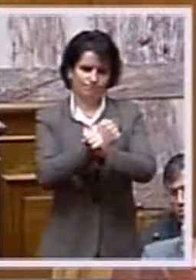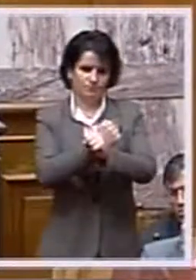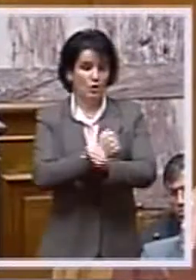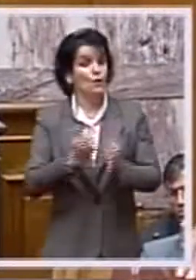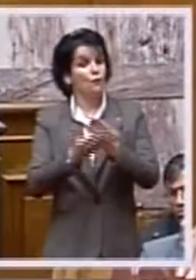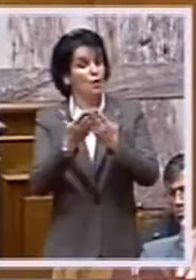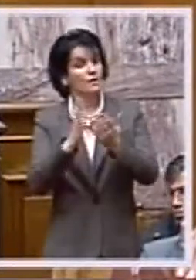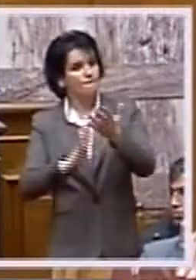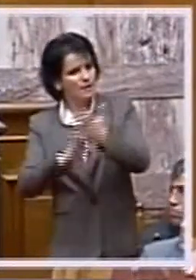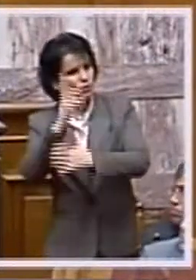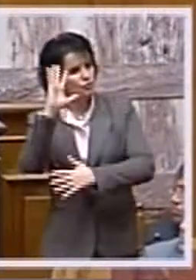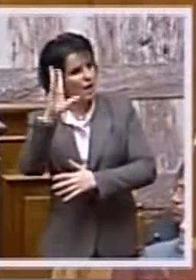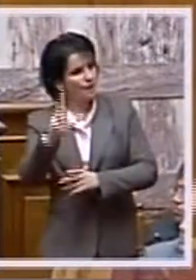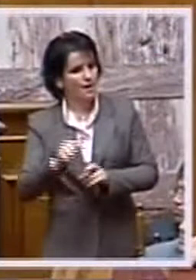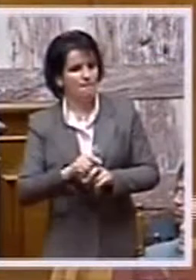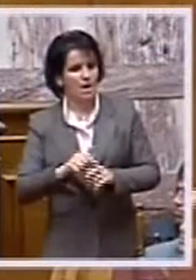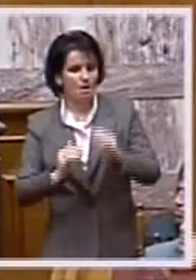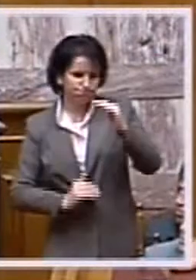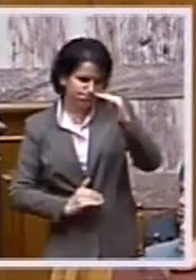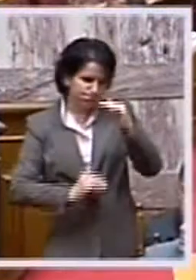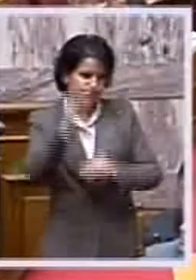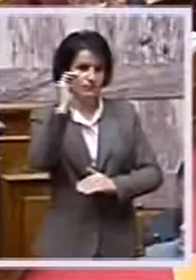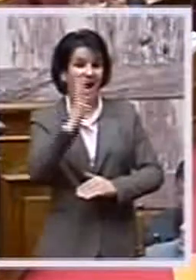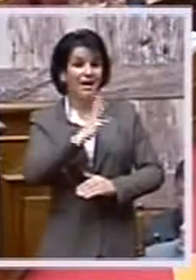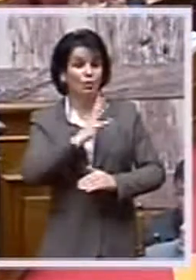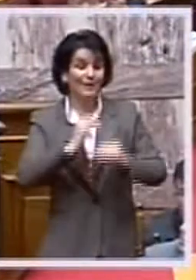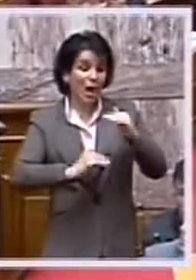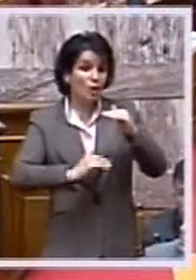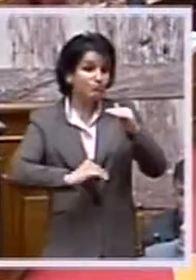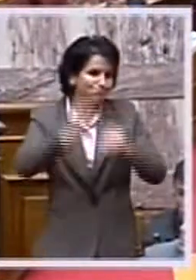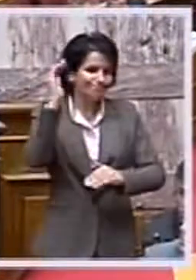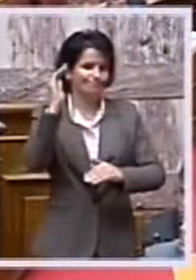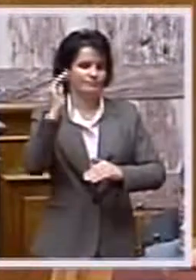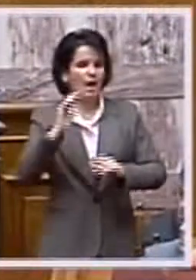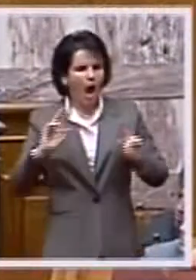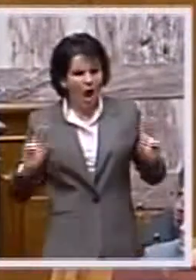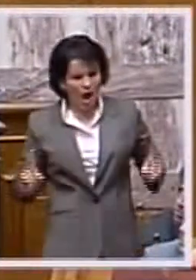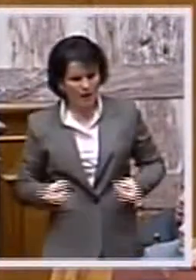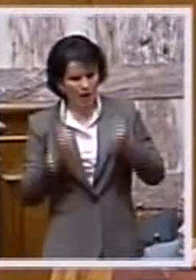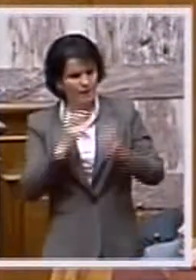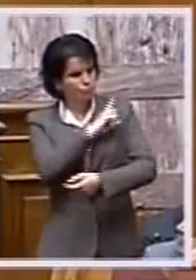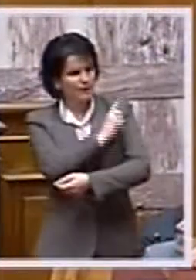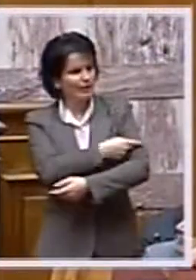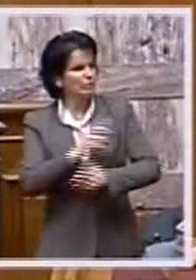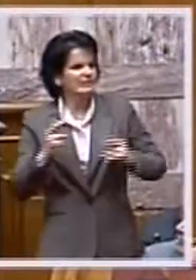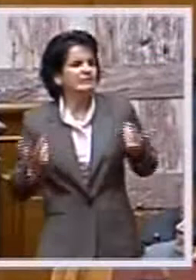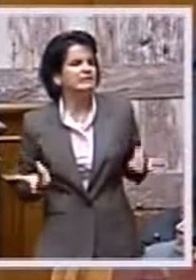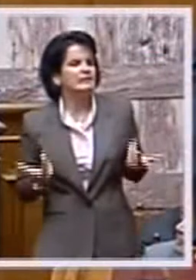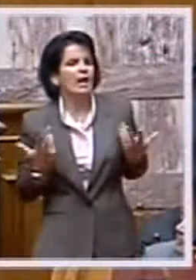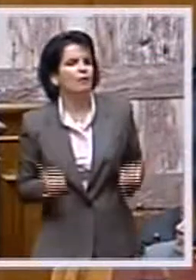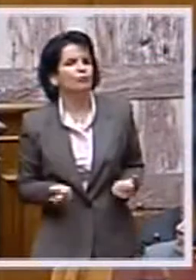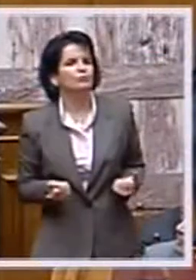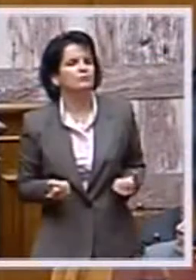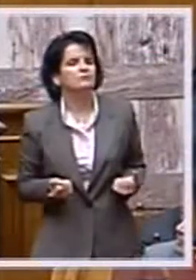να βελτιώνονται, να ξεπερνούν τα ατομικά τους όρια, να ανακαλύπτουν τις δυνατότητές τους.